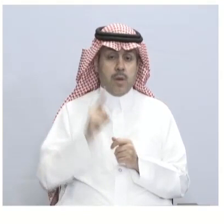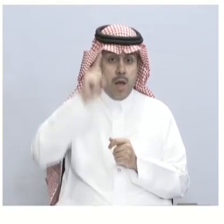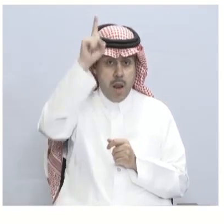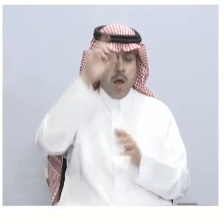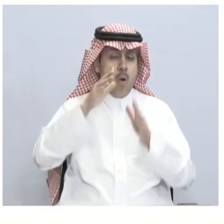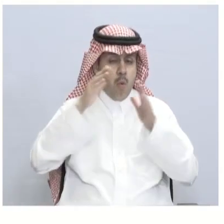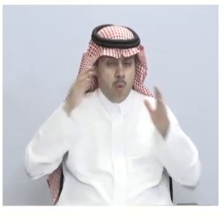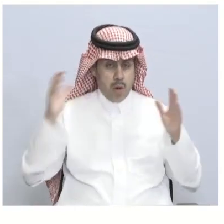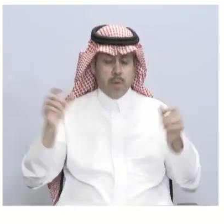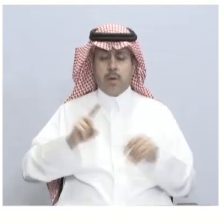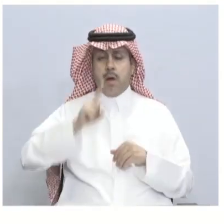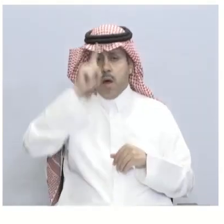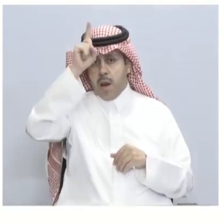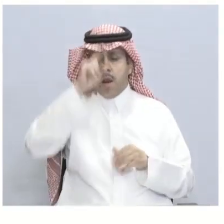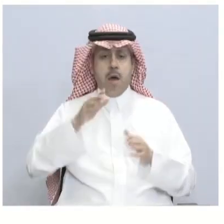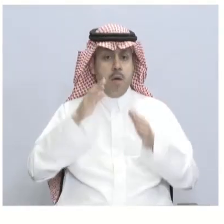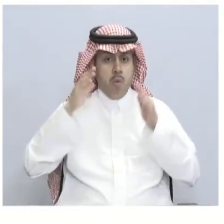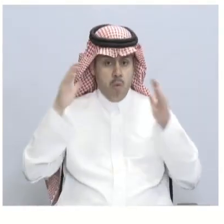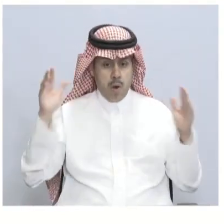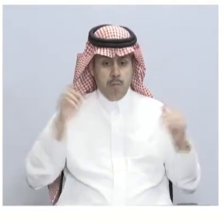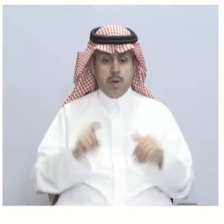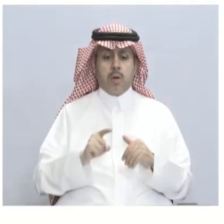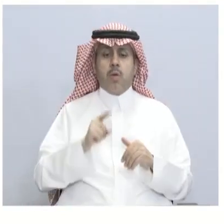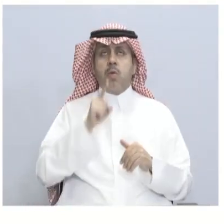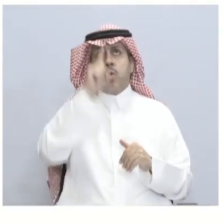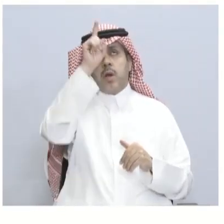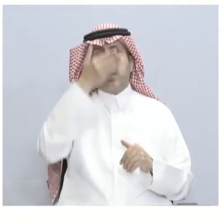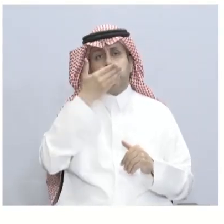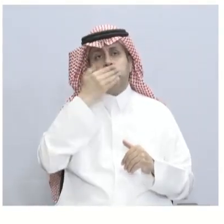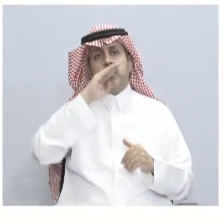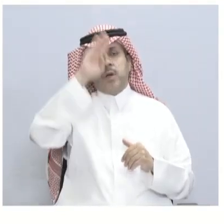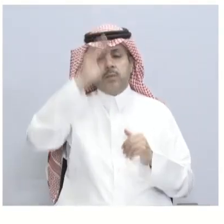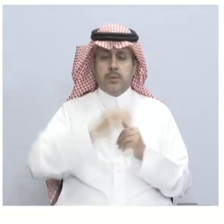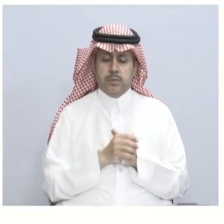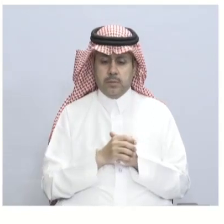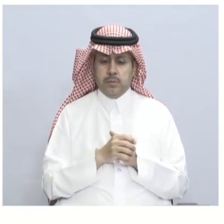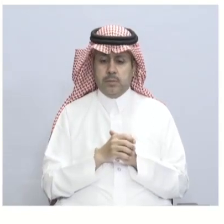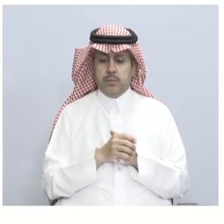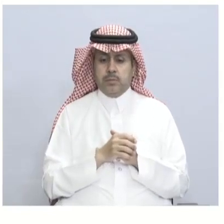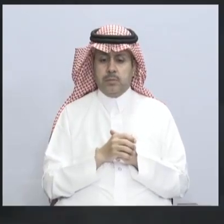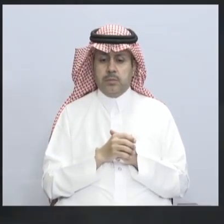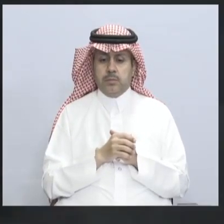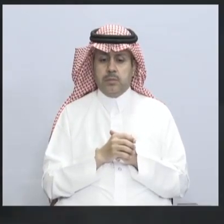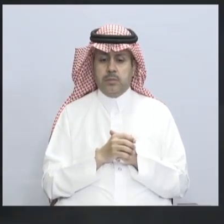والله اكبر الله اكبر ولله الحمد